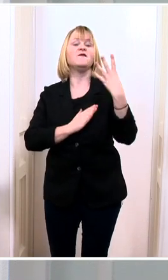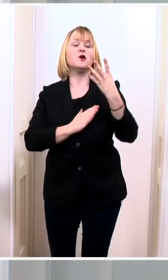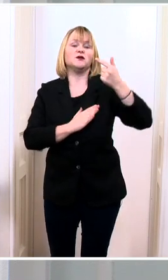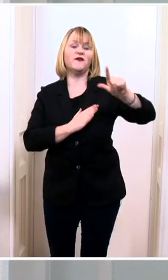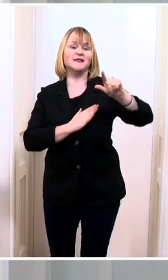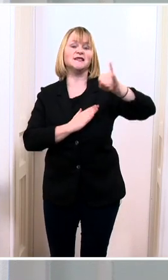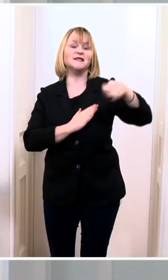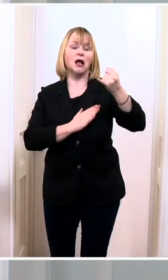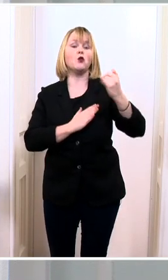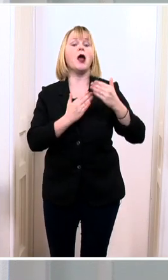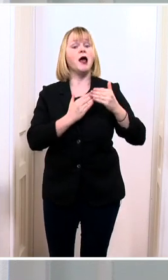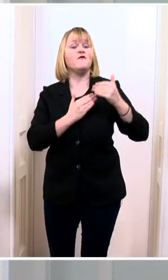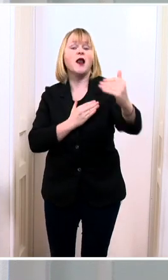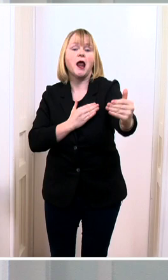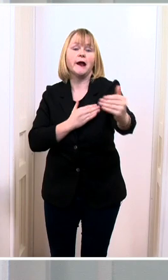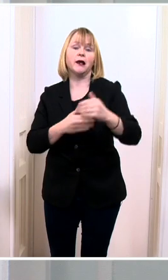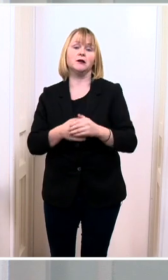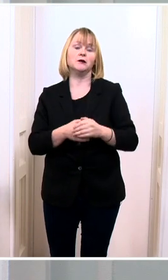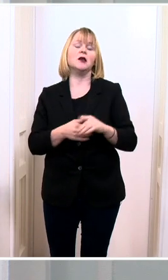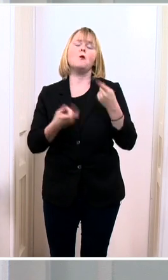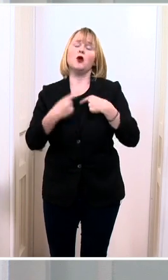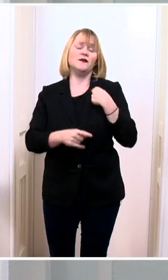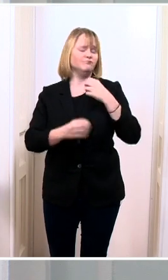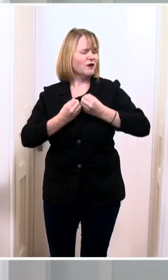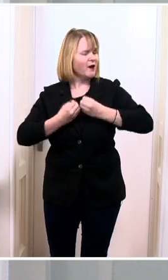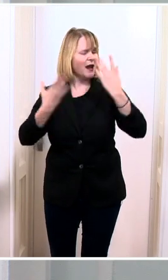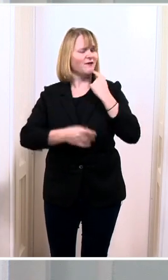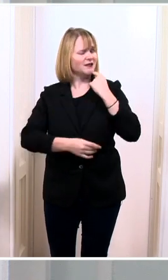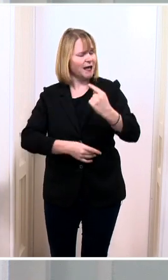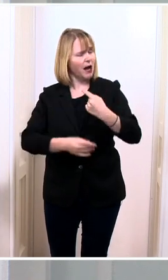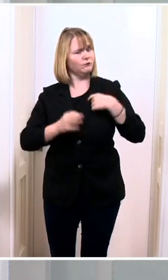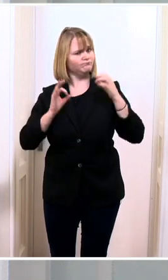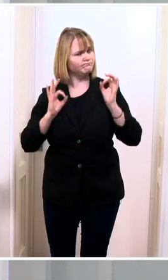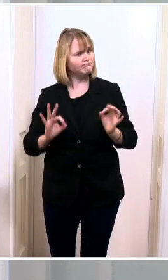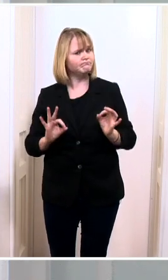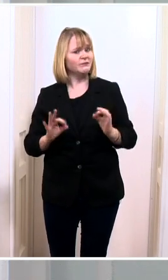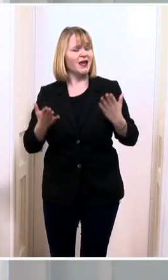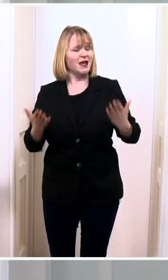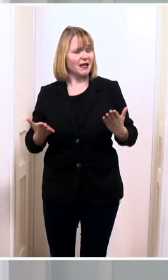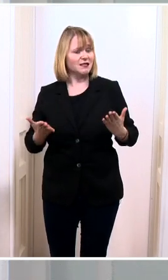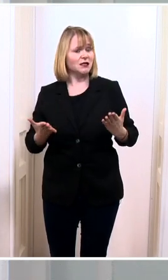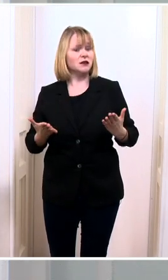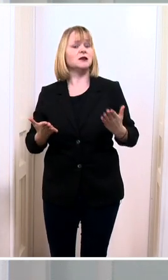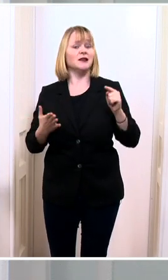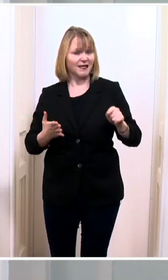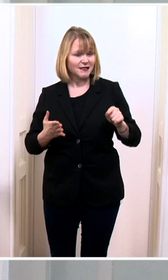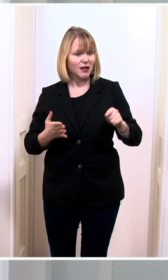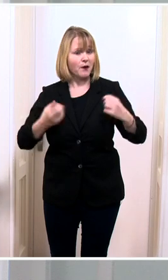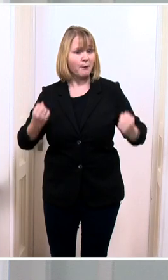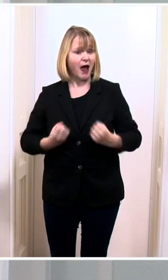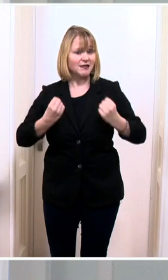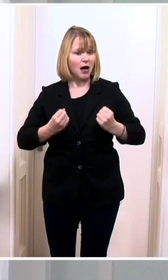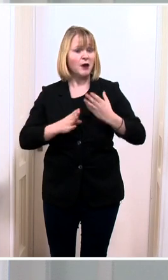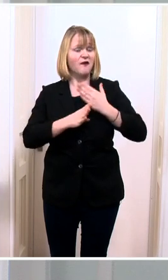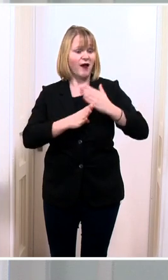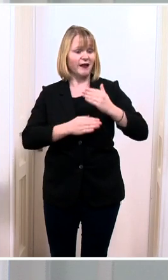werden. Ich betone dabei ganz bewusst vorerst. Eine weitere Verlängerung der Maßnahmen